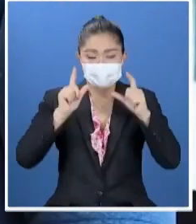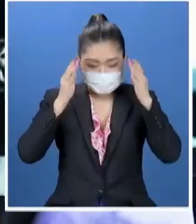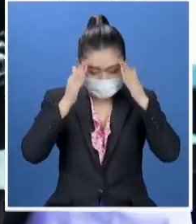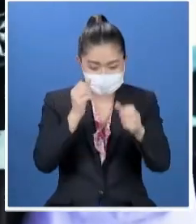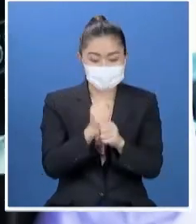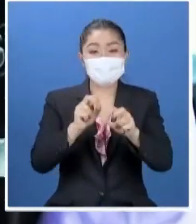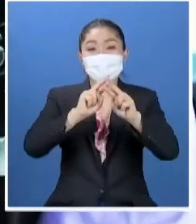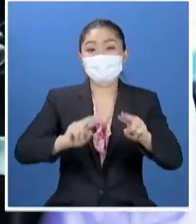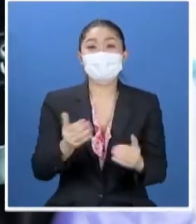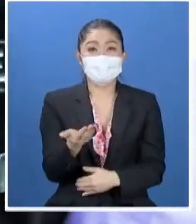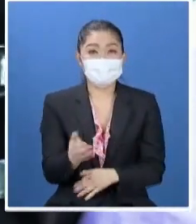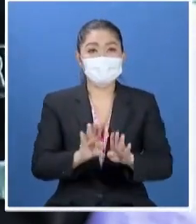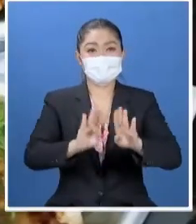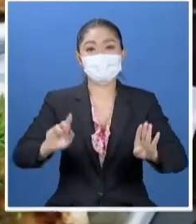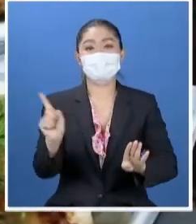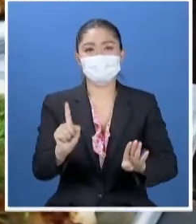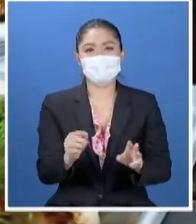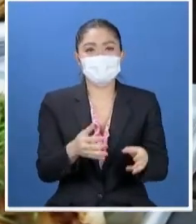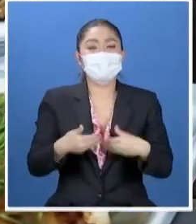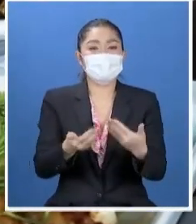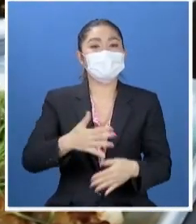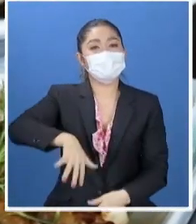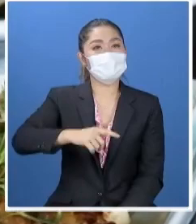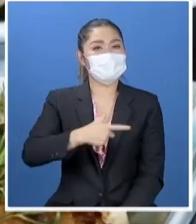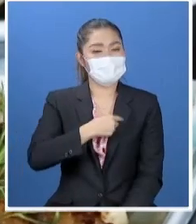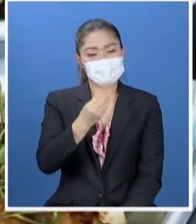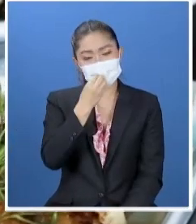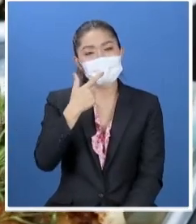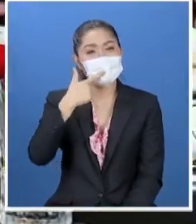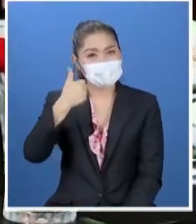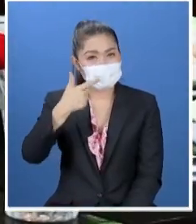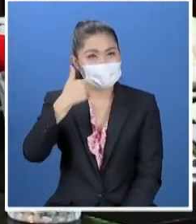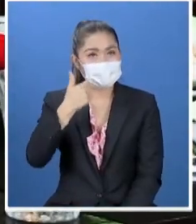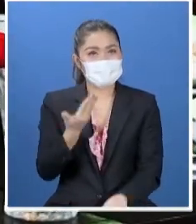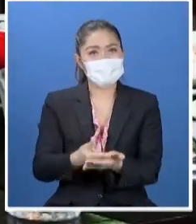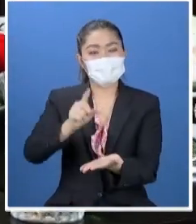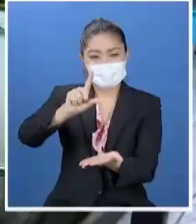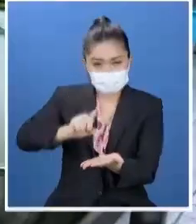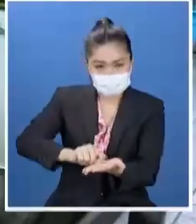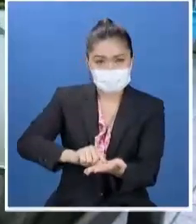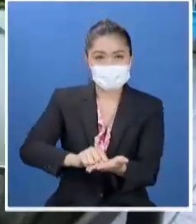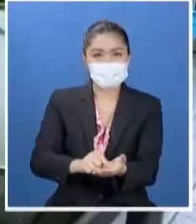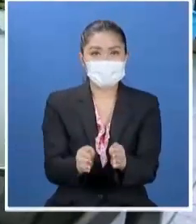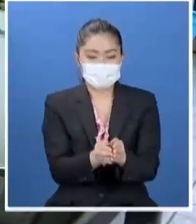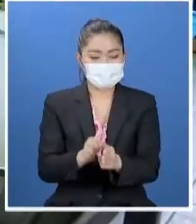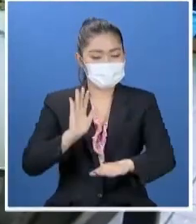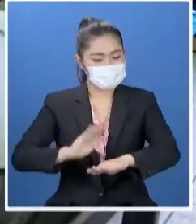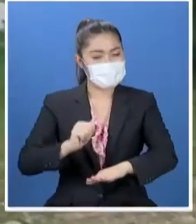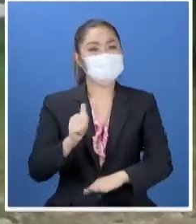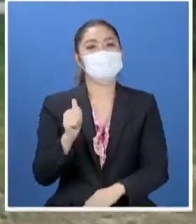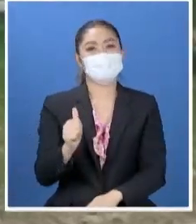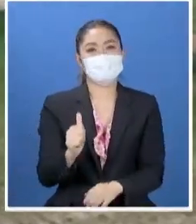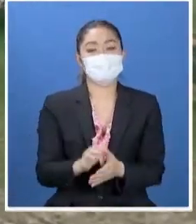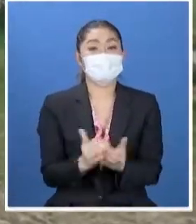ของเจ้าของร้านเสบียงนาในการเปิดร้านนี้ก็เพื่อให้ลูกค้าได้ทานอาหารรสชาติดีราคาไม่แพงปรุงด้วยฝีมือเชฟมืออา